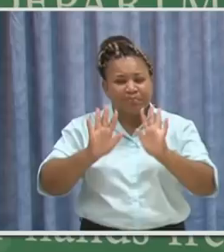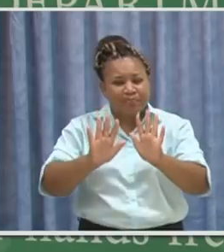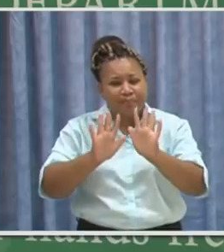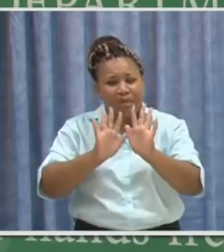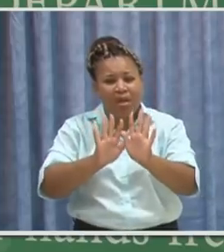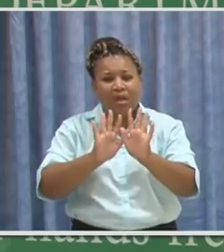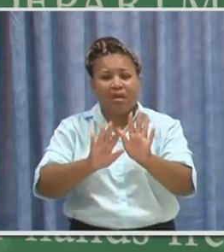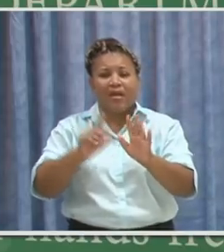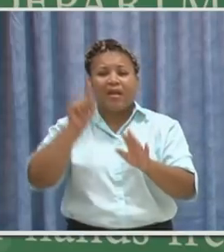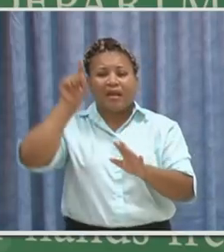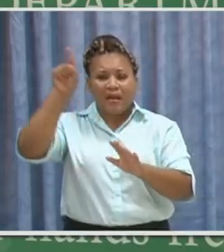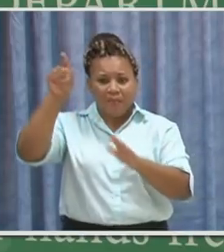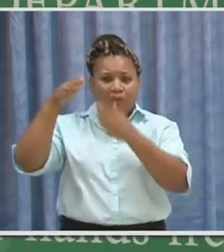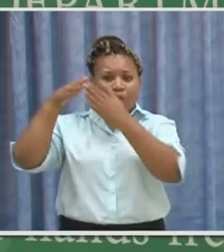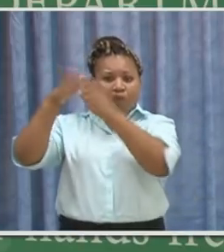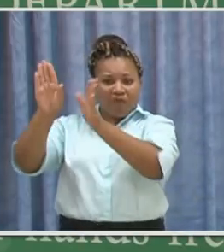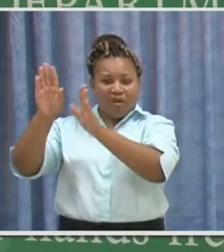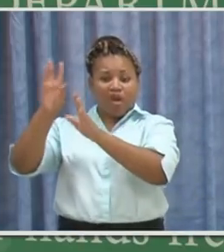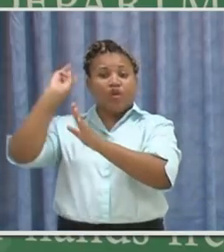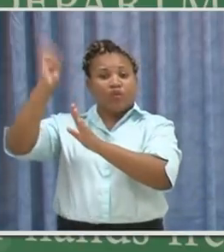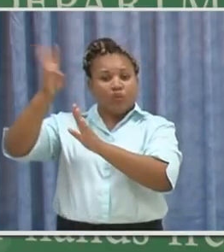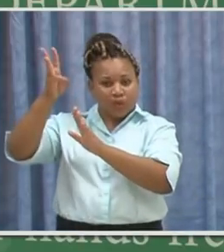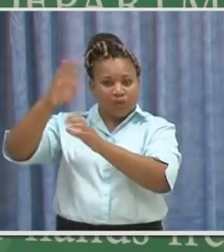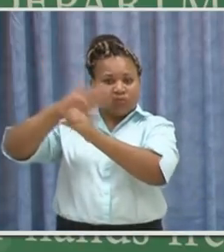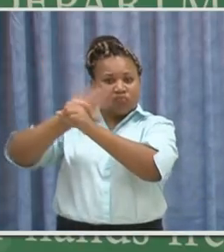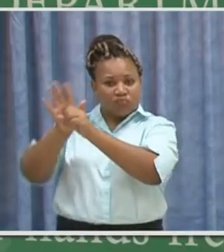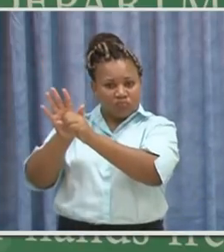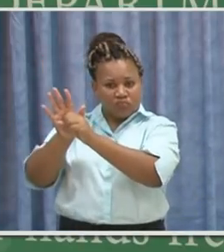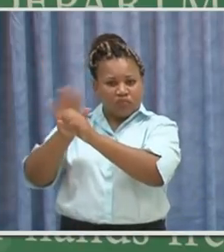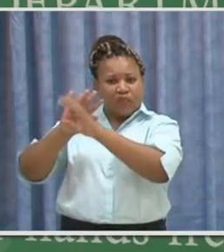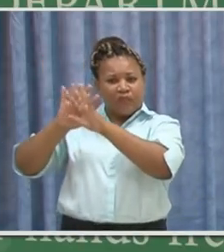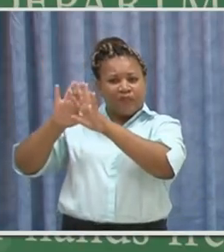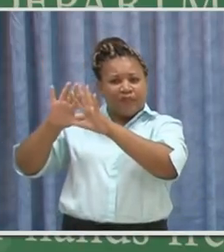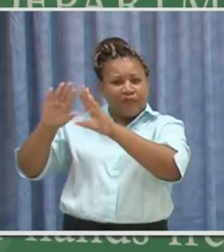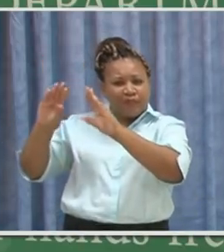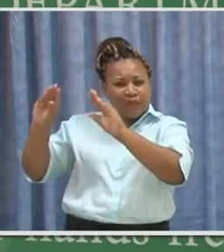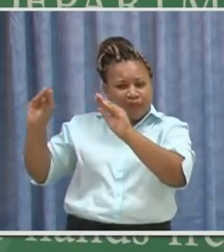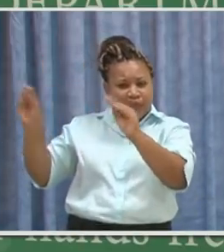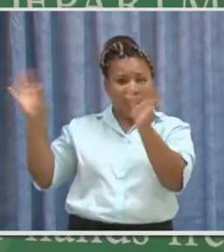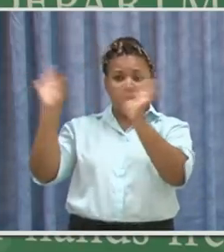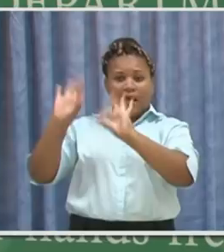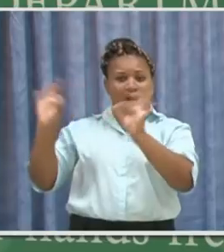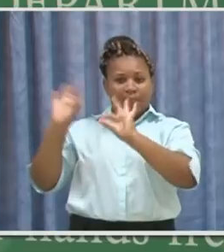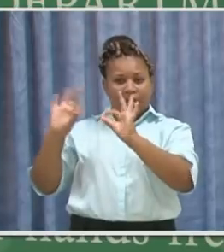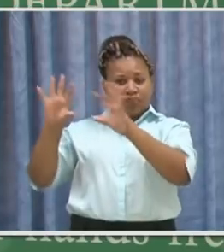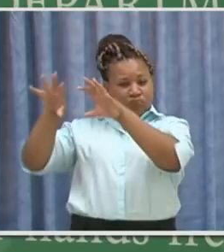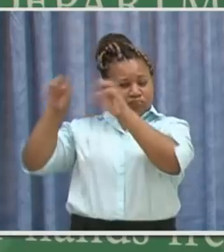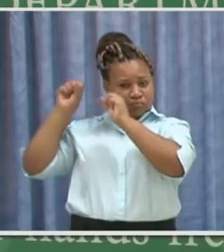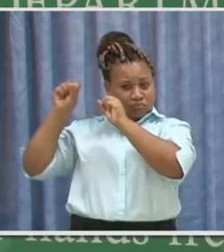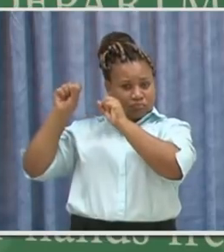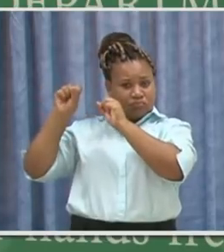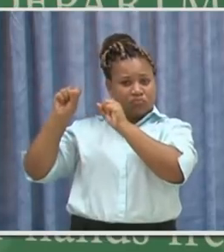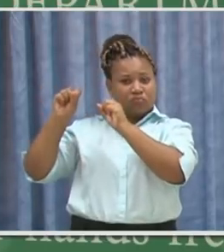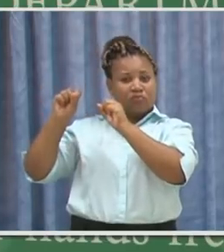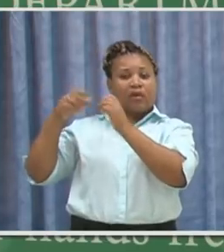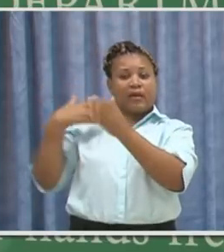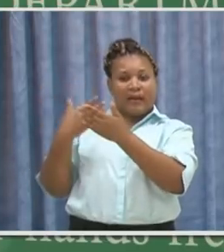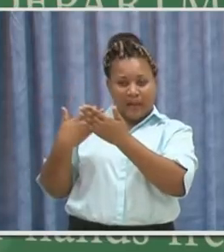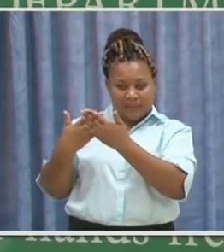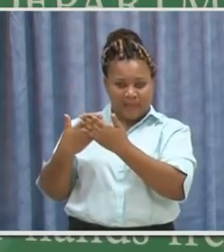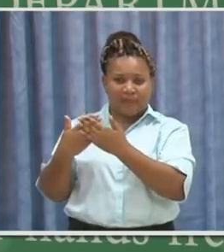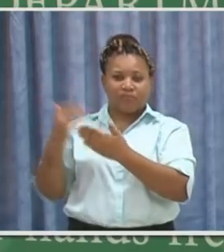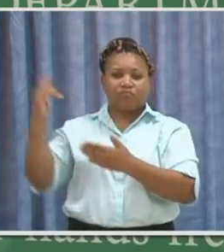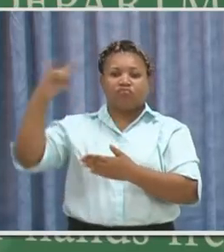Mais right now, la situation n'est pas assez stable. Pour nous dire qu'ils sont safe, qu'ils sont capables de voyager pour prendre un avion, pour nous dire ça.